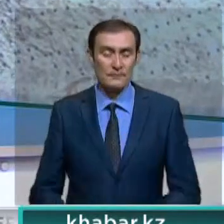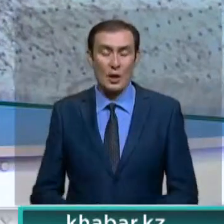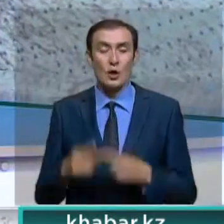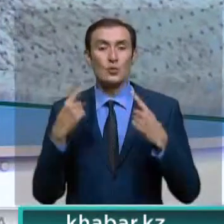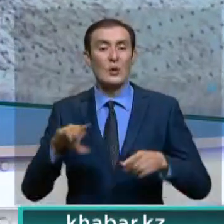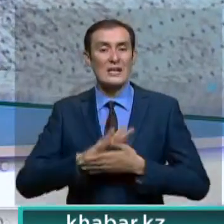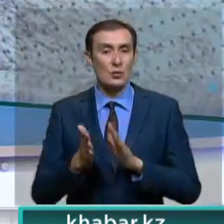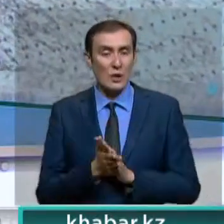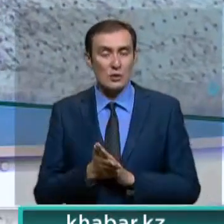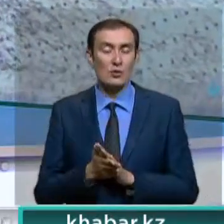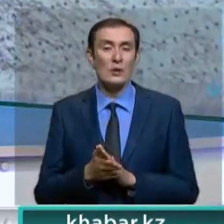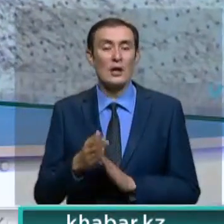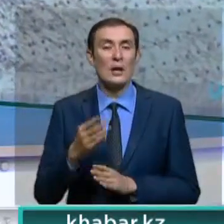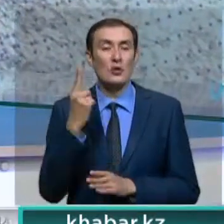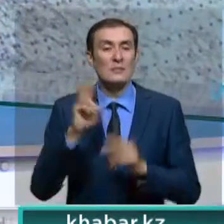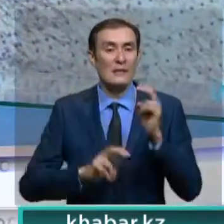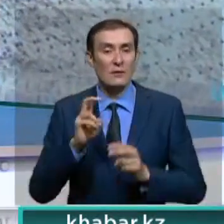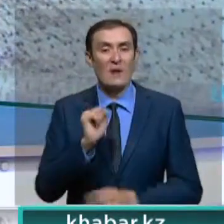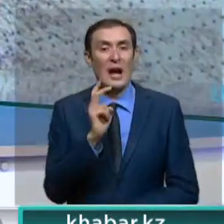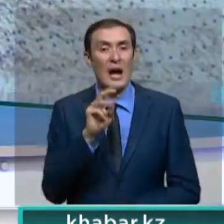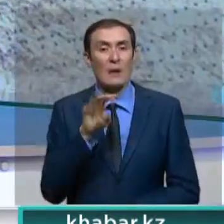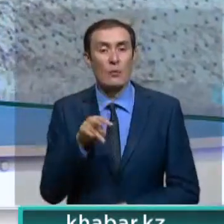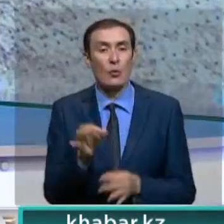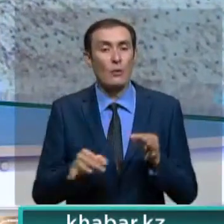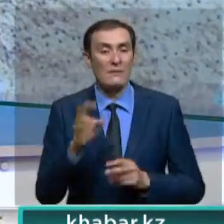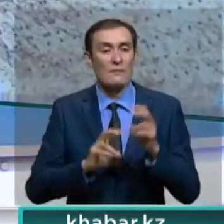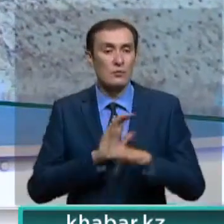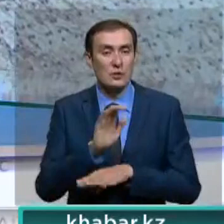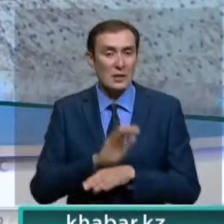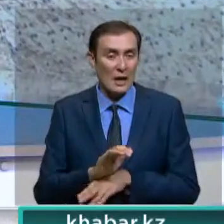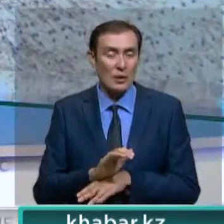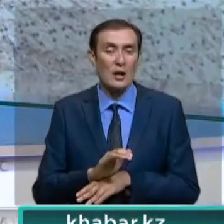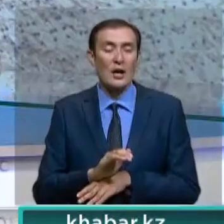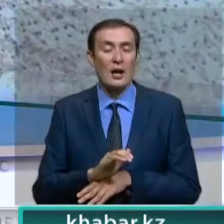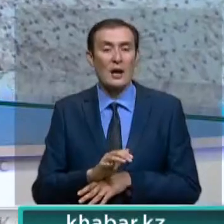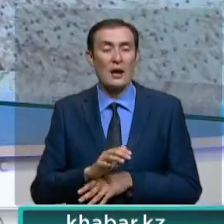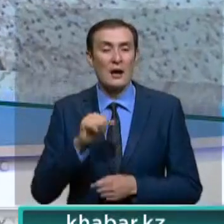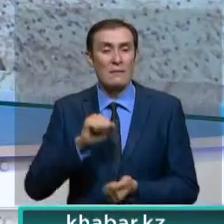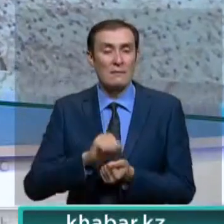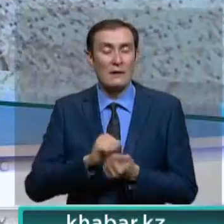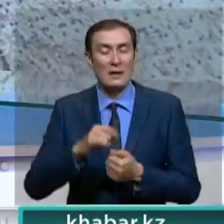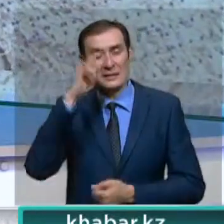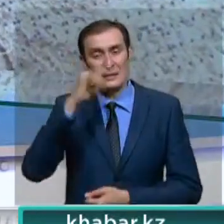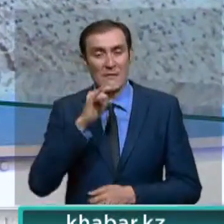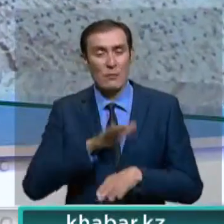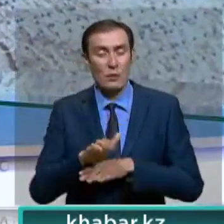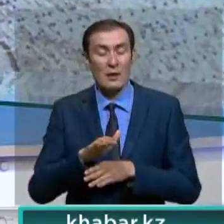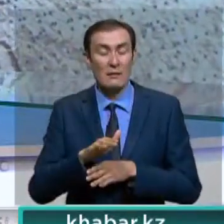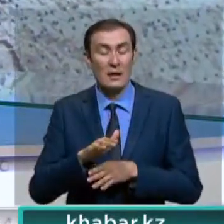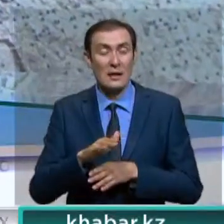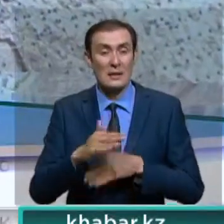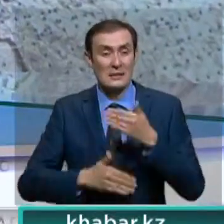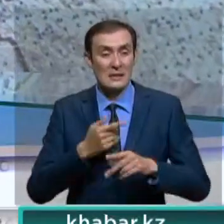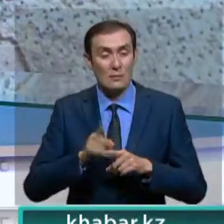Другая ситуация, к счастью, на одном из заводов Акмолинской области. Там выпускают универсальные жатки отечественного производства полного цикла. А